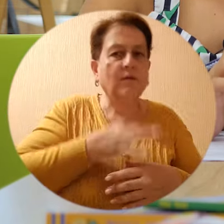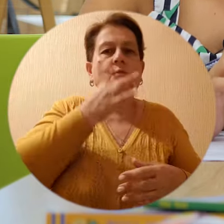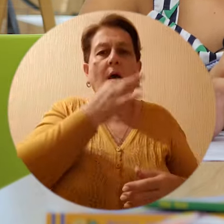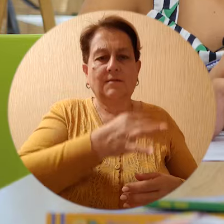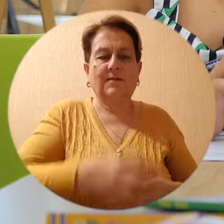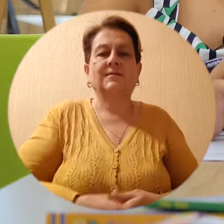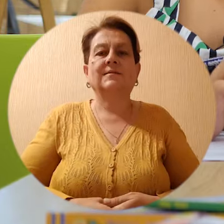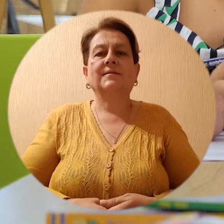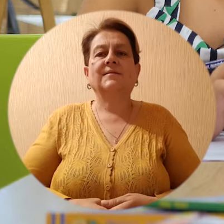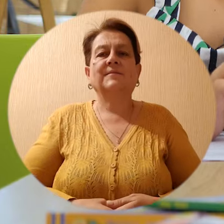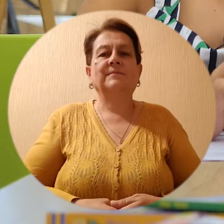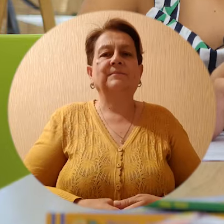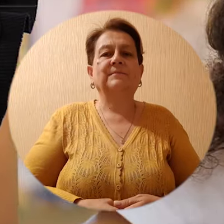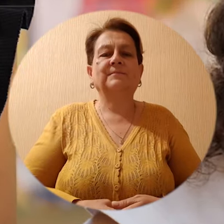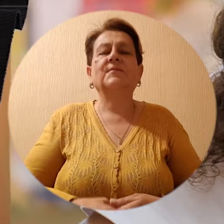ասաց.